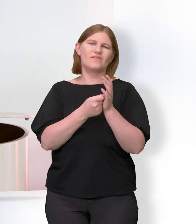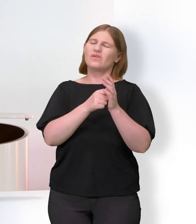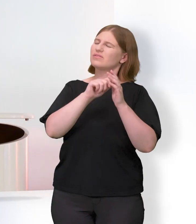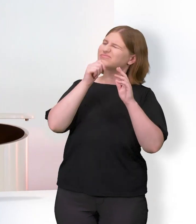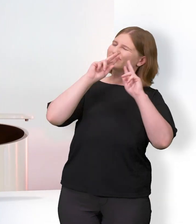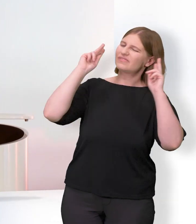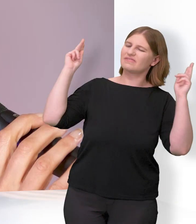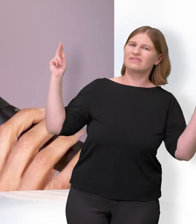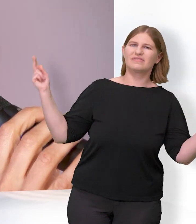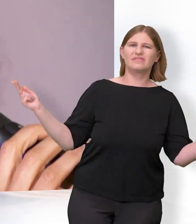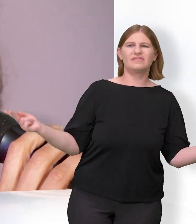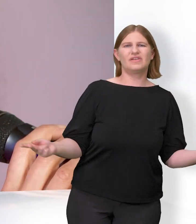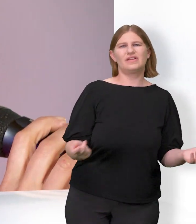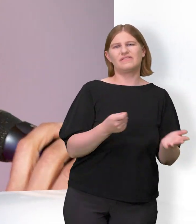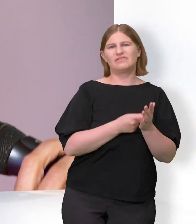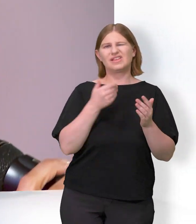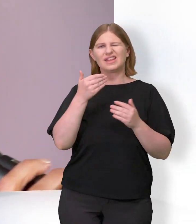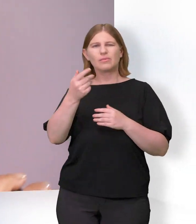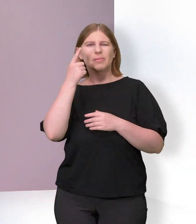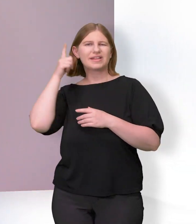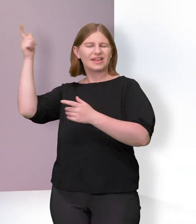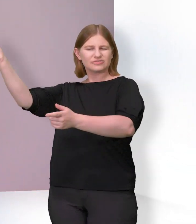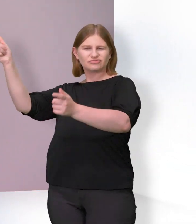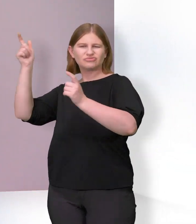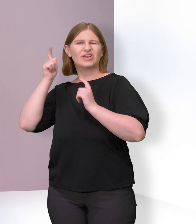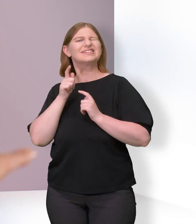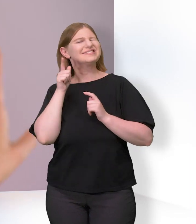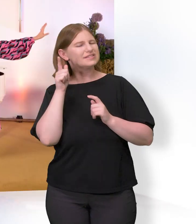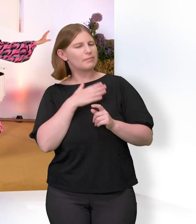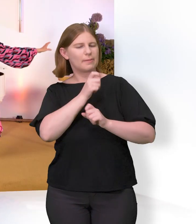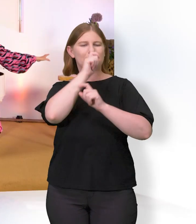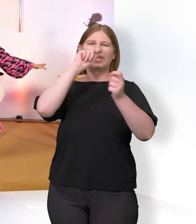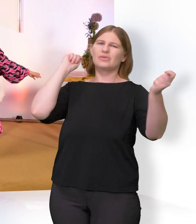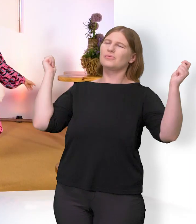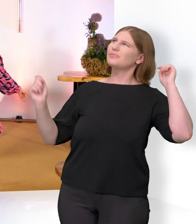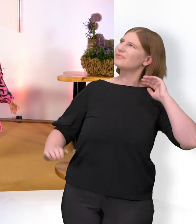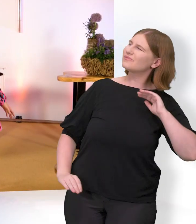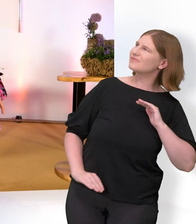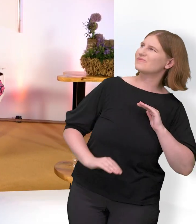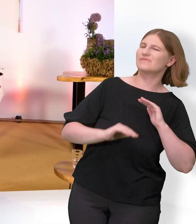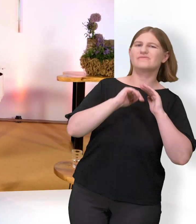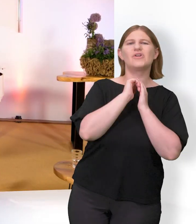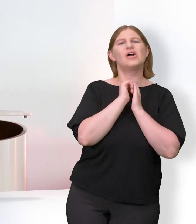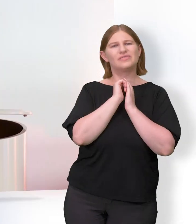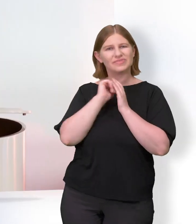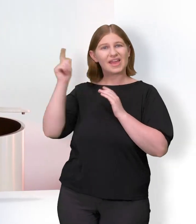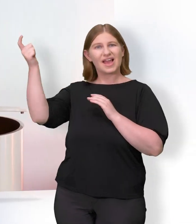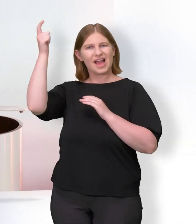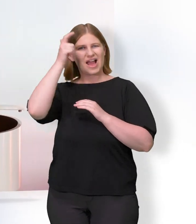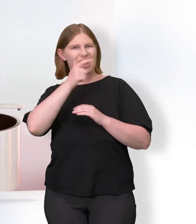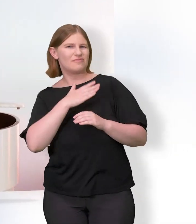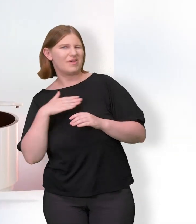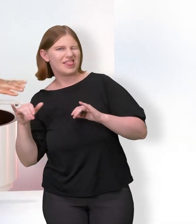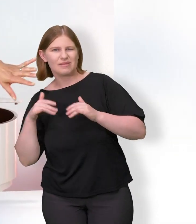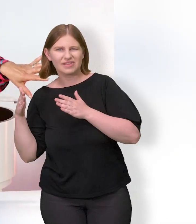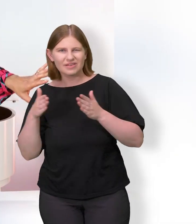Erden. Jeder Moment, den er mir schenkt, soll sein Bild von mir vollenden, wie er mich